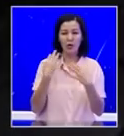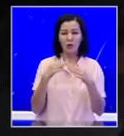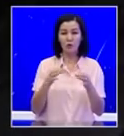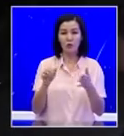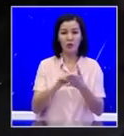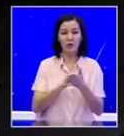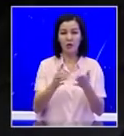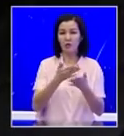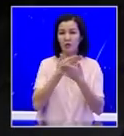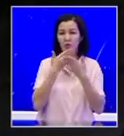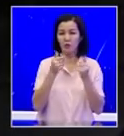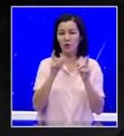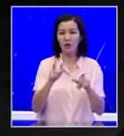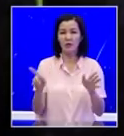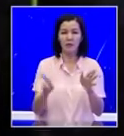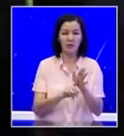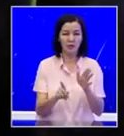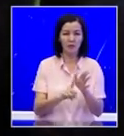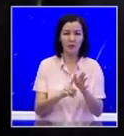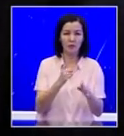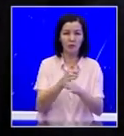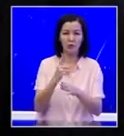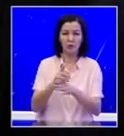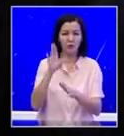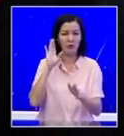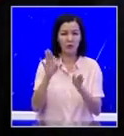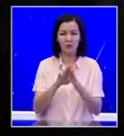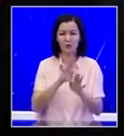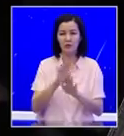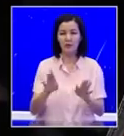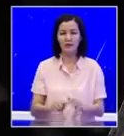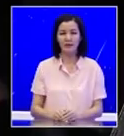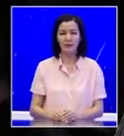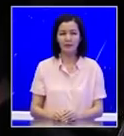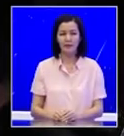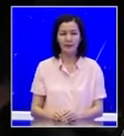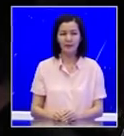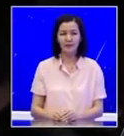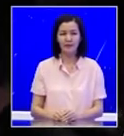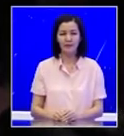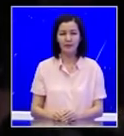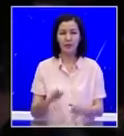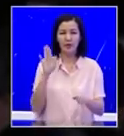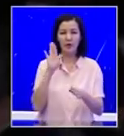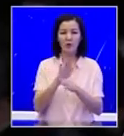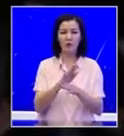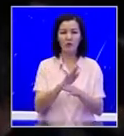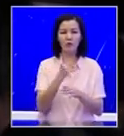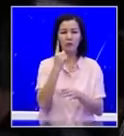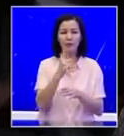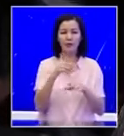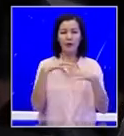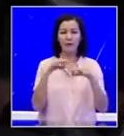қағазы да жоқ, жолаушы тасымалдауға қатысты шектеуді де ескермепті. Эпидемиологтың қаулысы бойынша бір